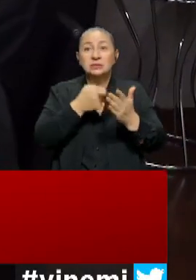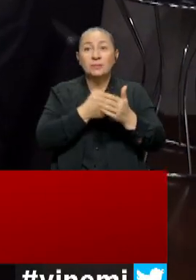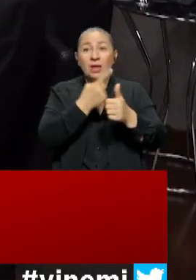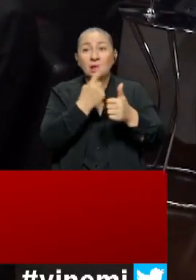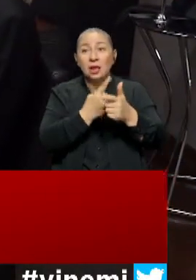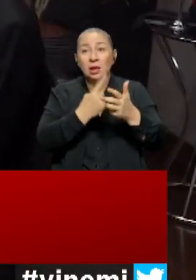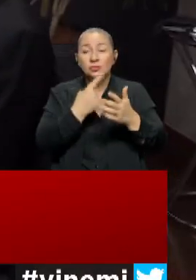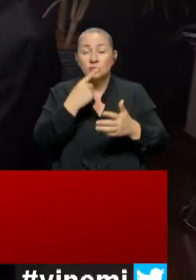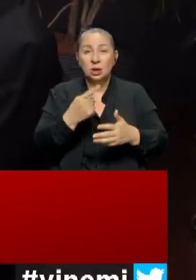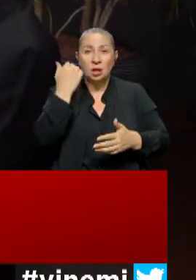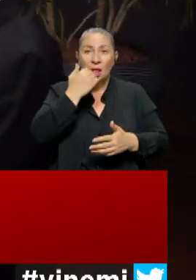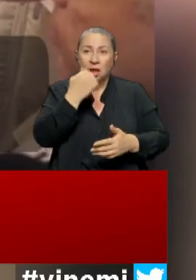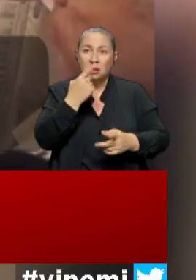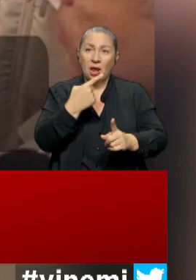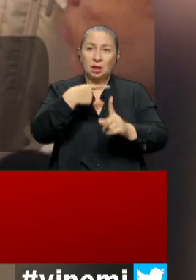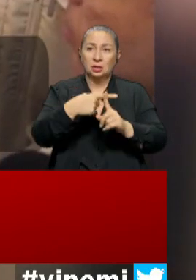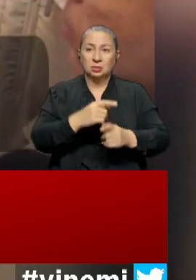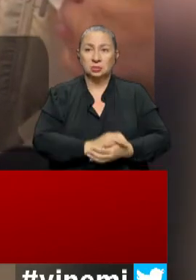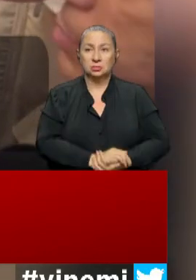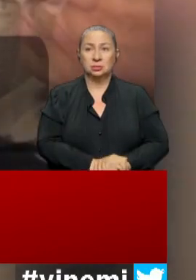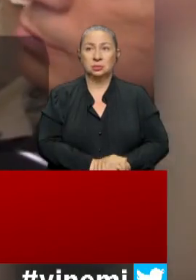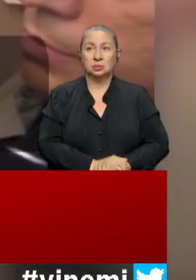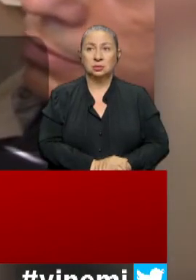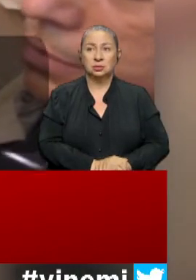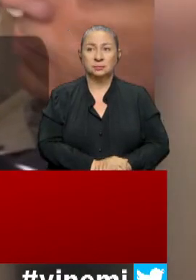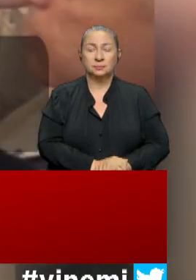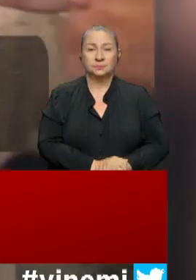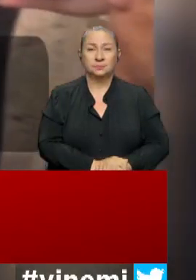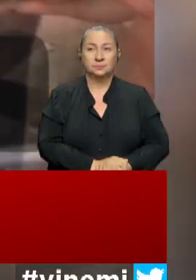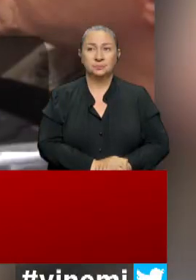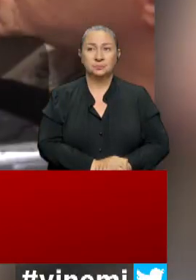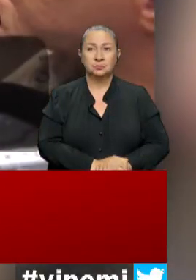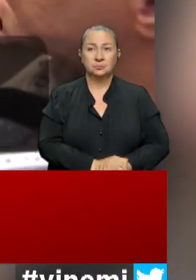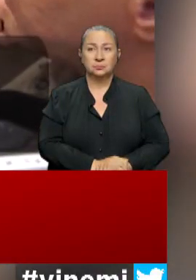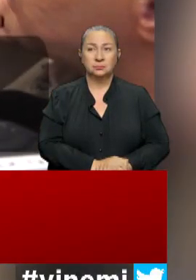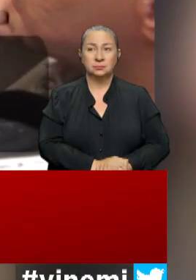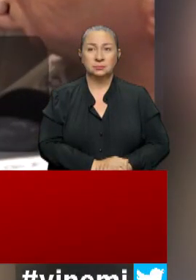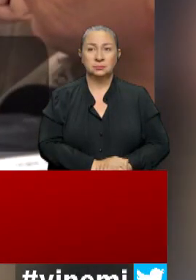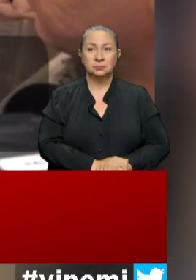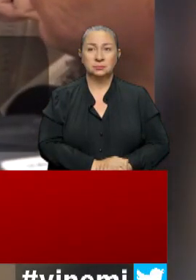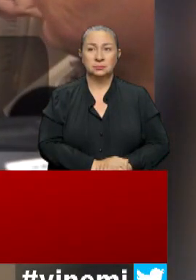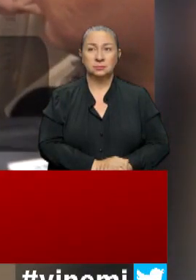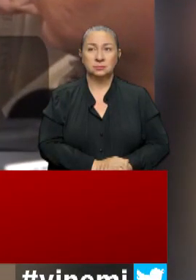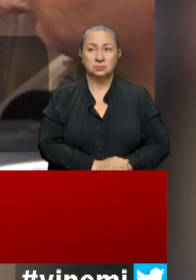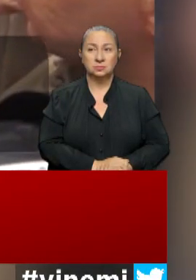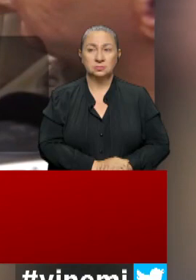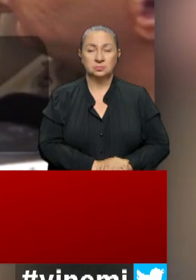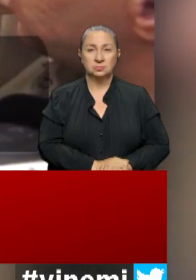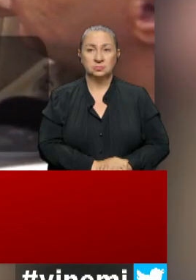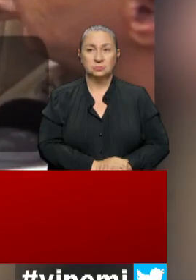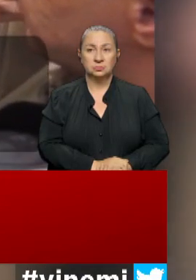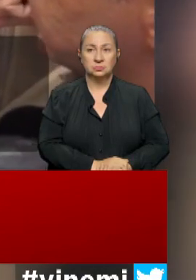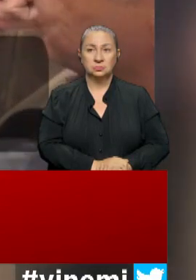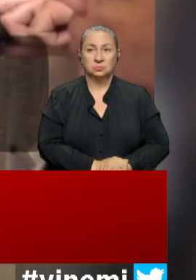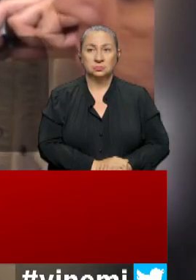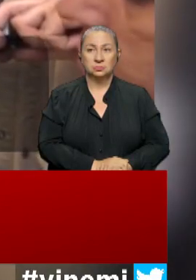söyledi Kılıçdaroğlu. Yalan diye de ekledi. Yalan mı söylüyor bunları? Aynen yalan söylüyorlar. Bunu söyleyen adamlar eğer cesaretleri varsa